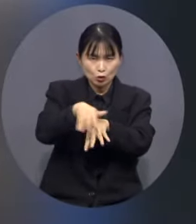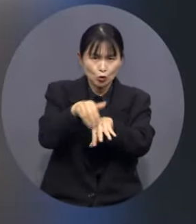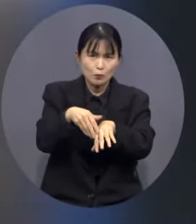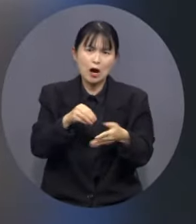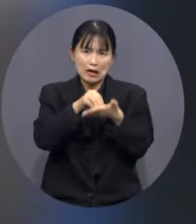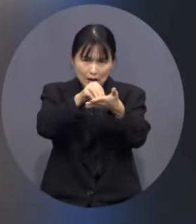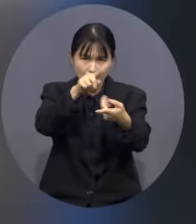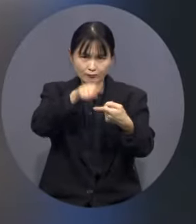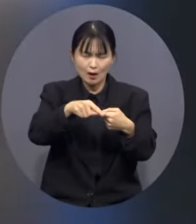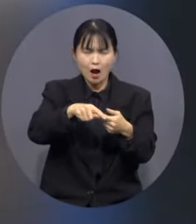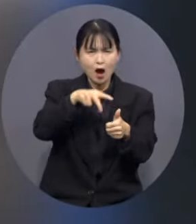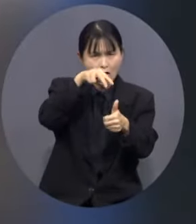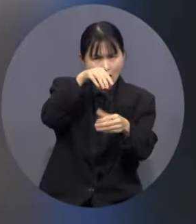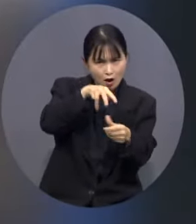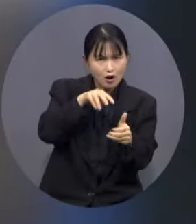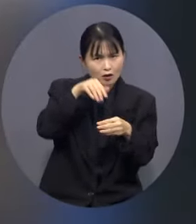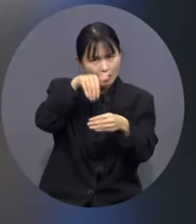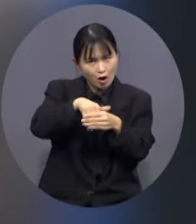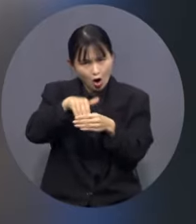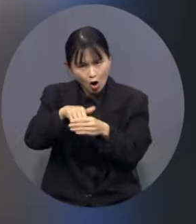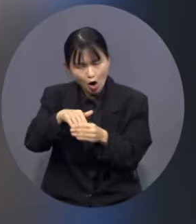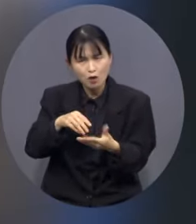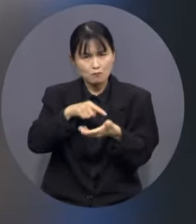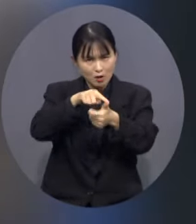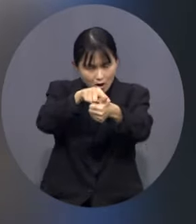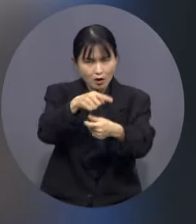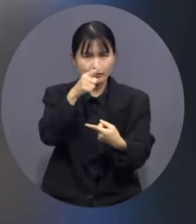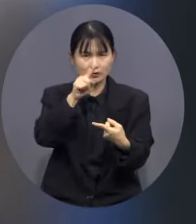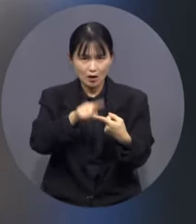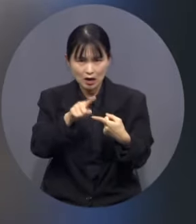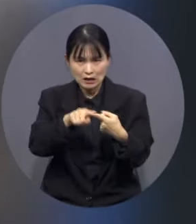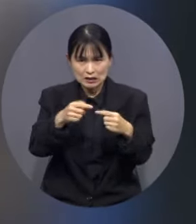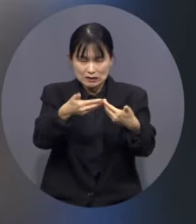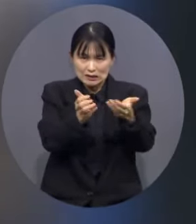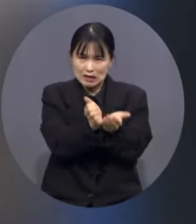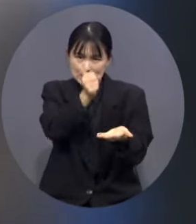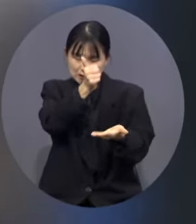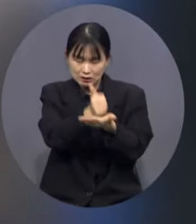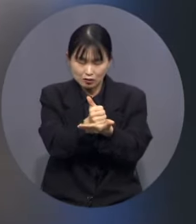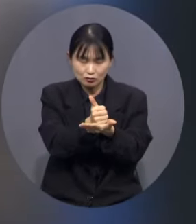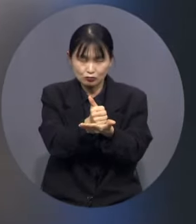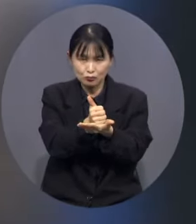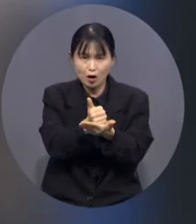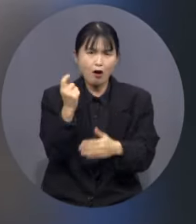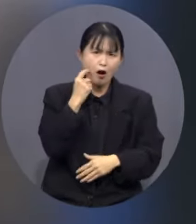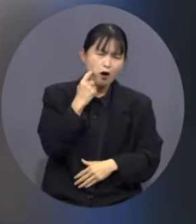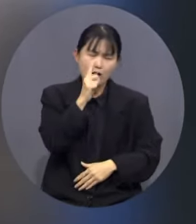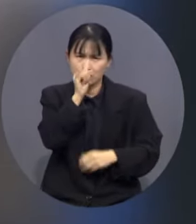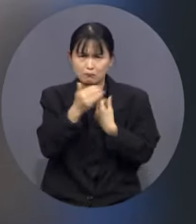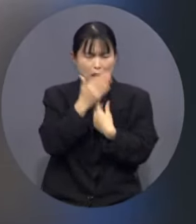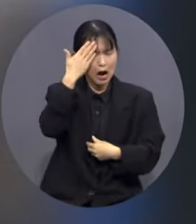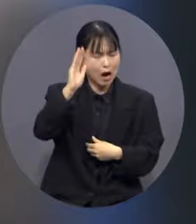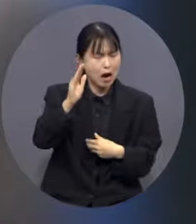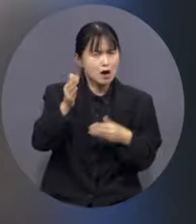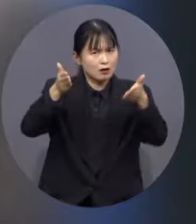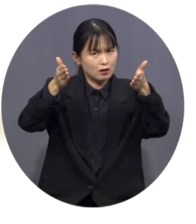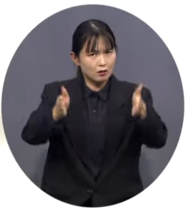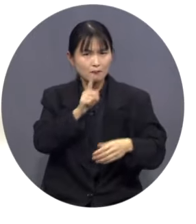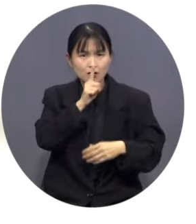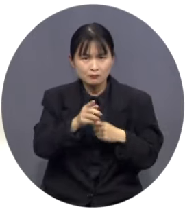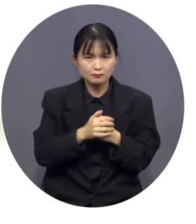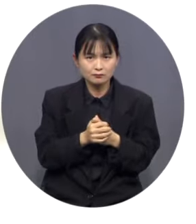관련해 선거에 출마한 이사장 후보가 학교 동문이라는 건 이사장 후보의 거짓말이라며 일면식이 없는 사이라고